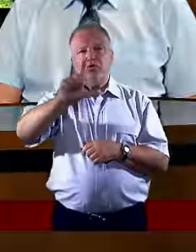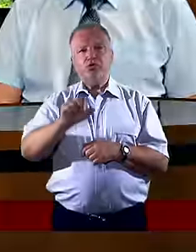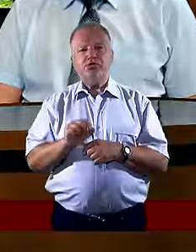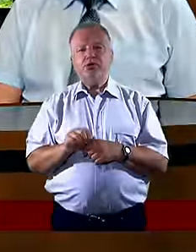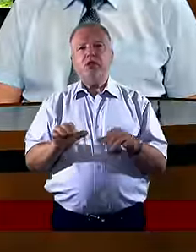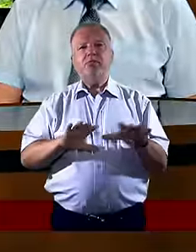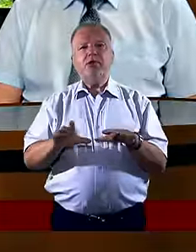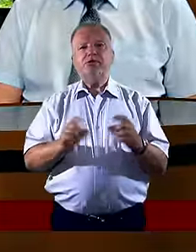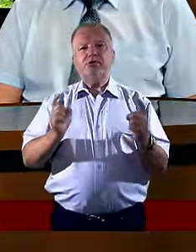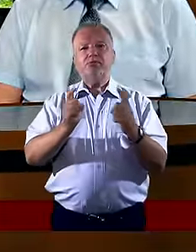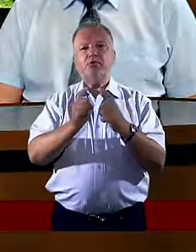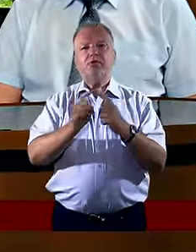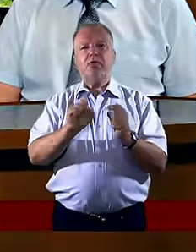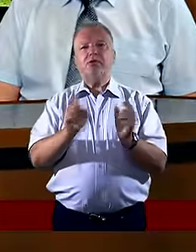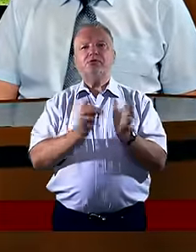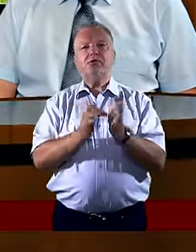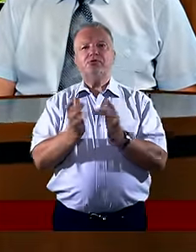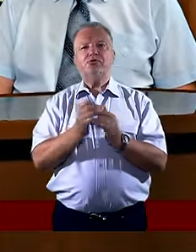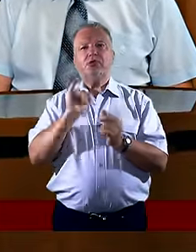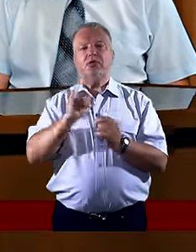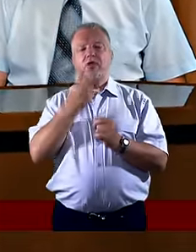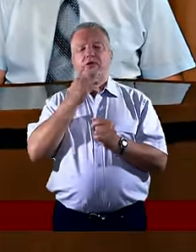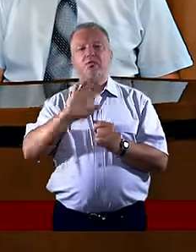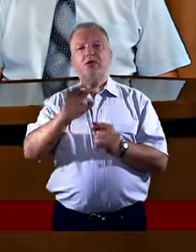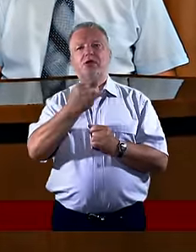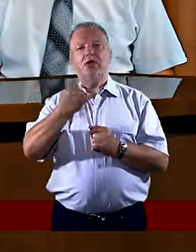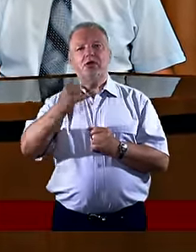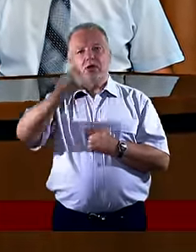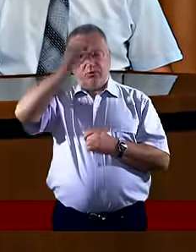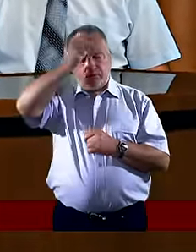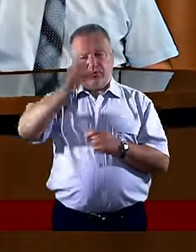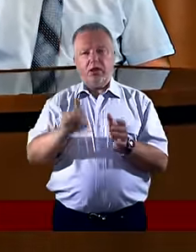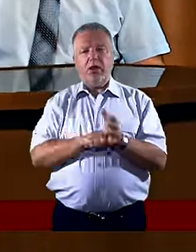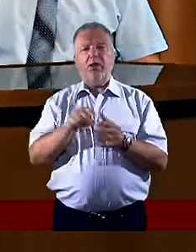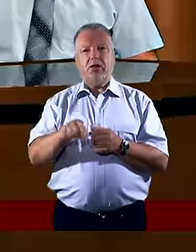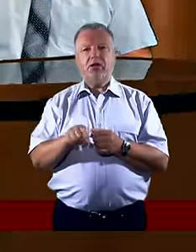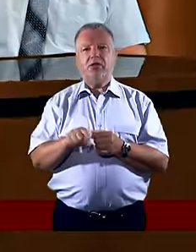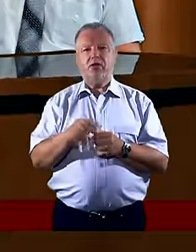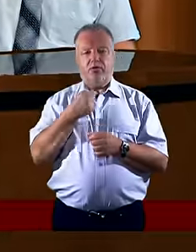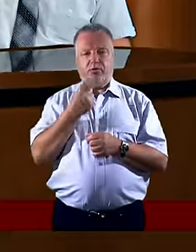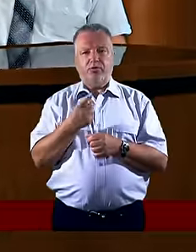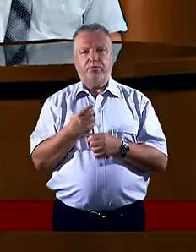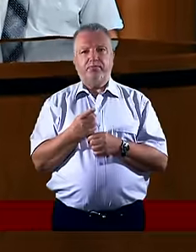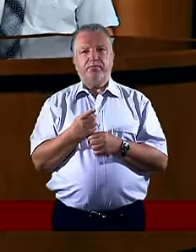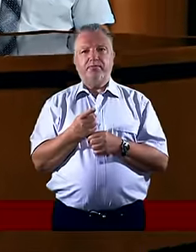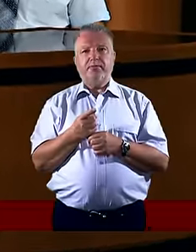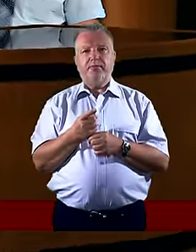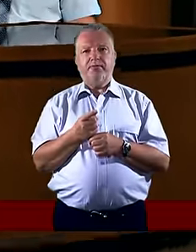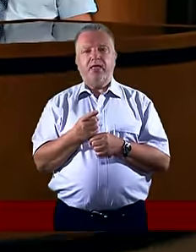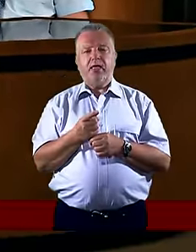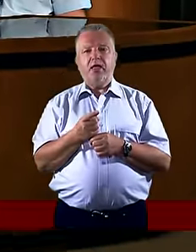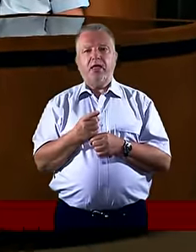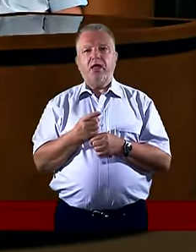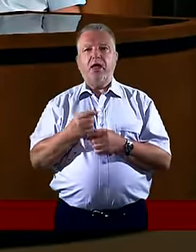się z Jezusem i przedstawienia innemu człowiekowi. Dlatego też taką na marginesie powiem,